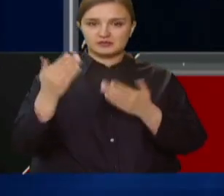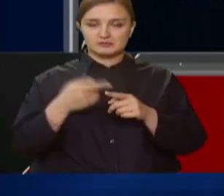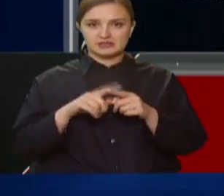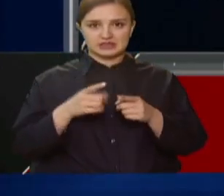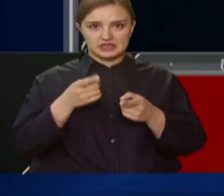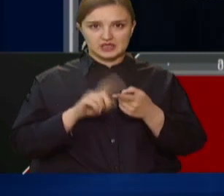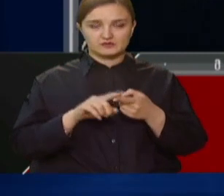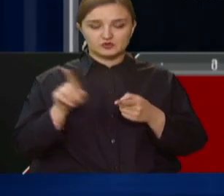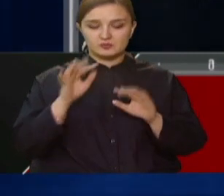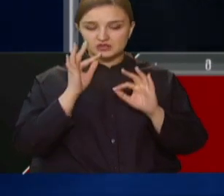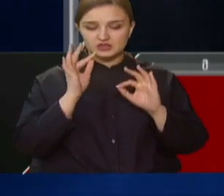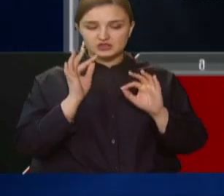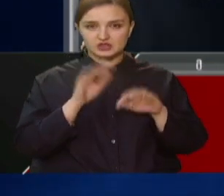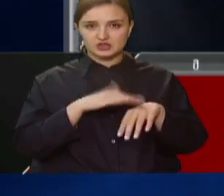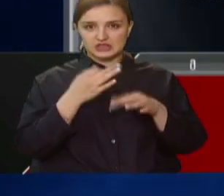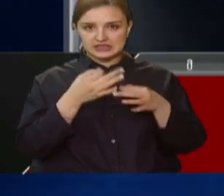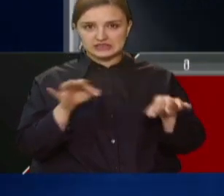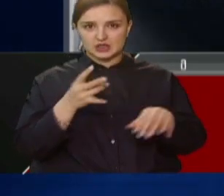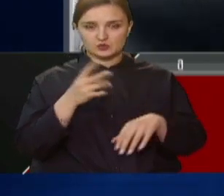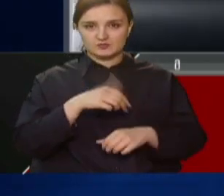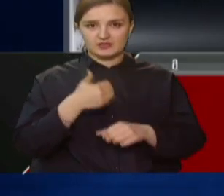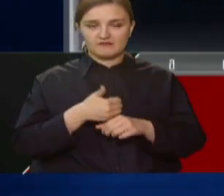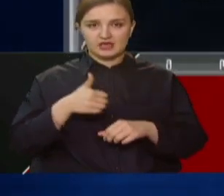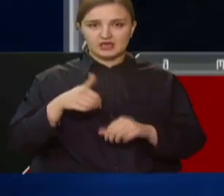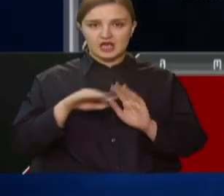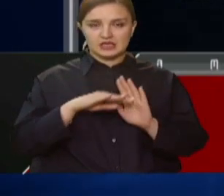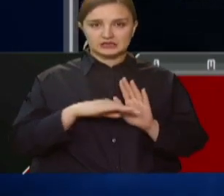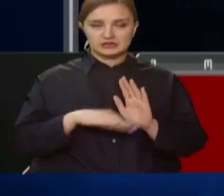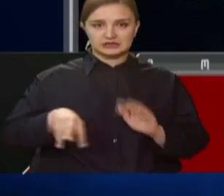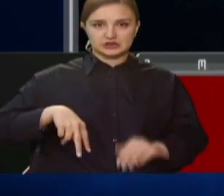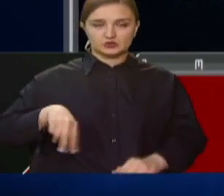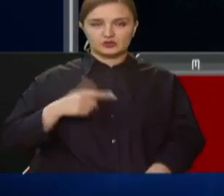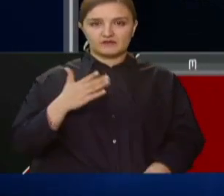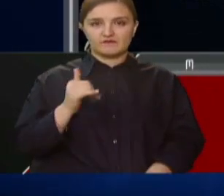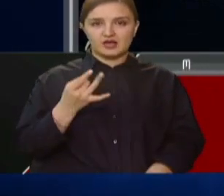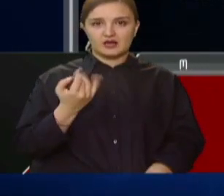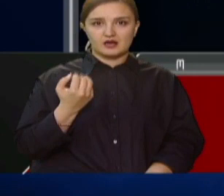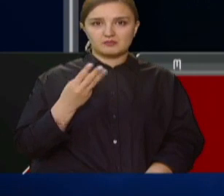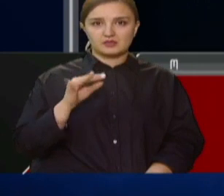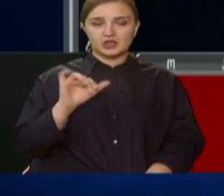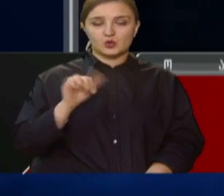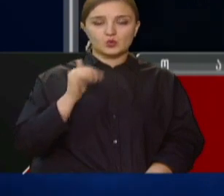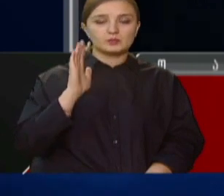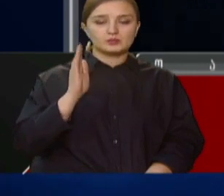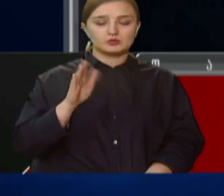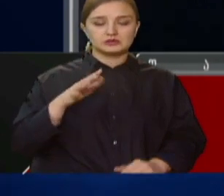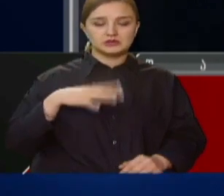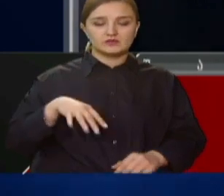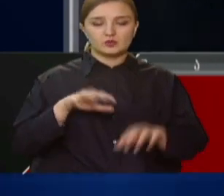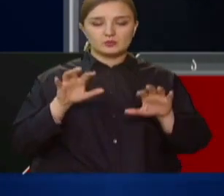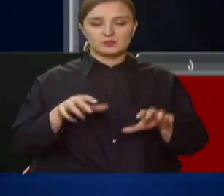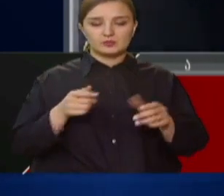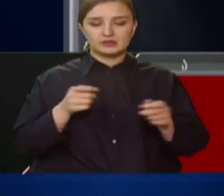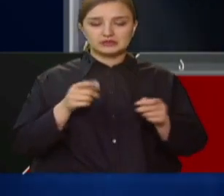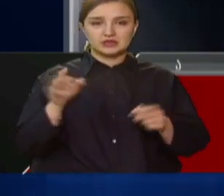დაკავშირებით, რომ მან შეიწყალოს მთავარი არხის დირექტორი ნიკა გვარამია. როგორი იქნება საქართველოს პრეზიდენტის პასუხი ამაზე,